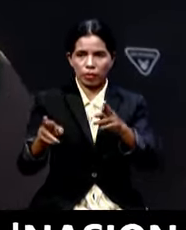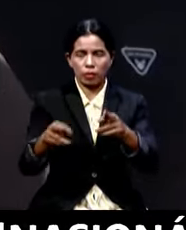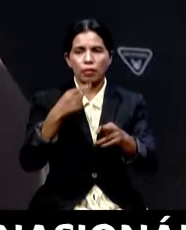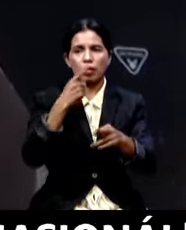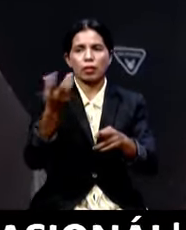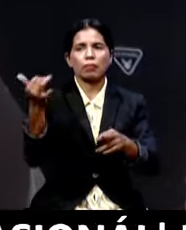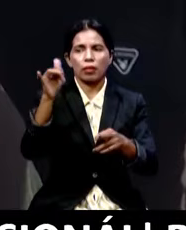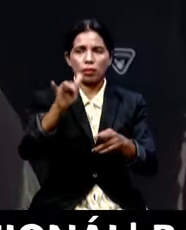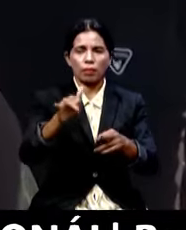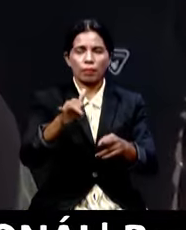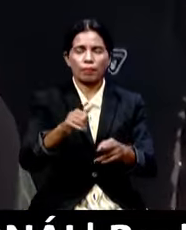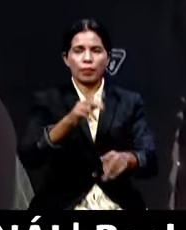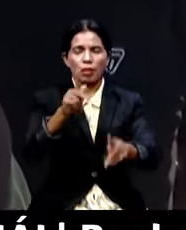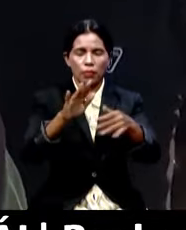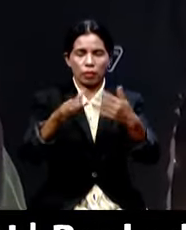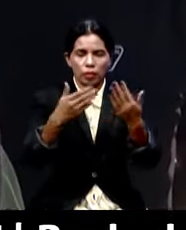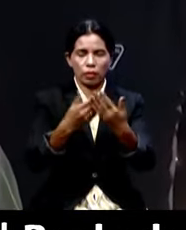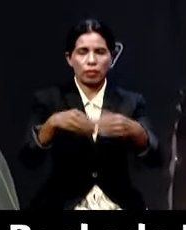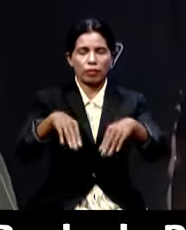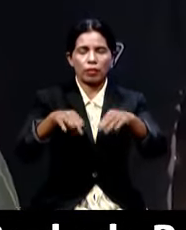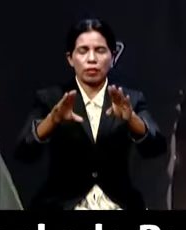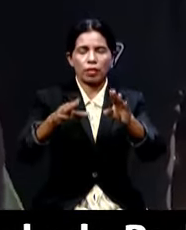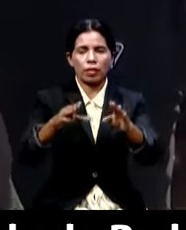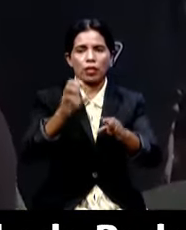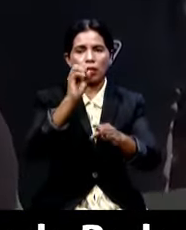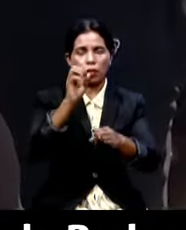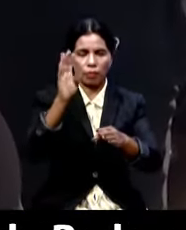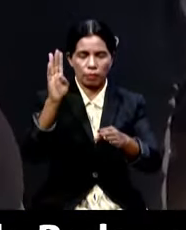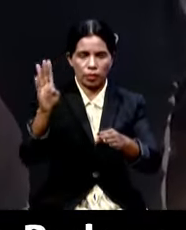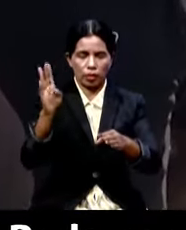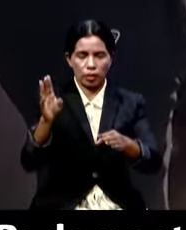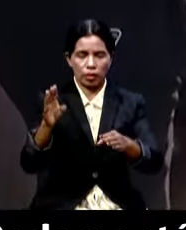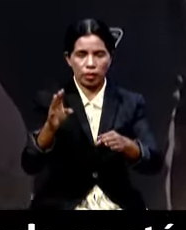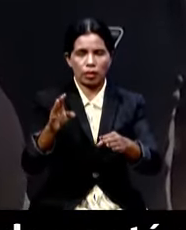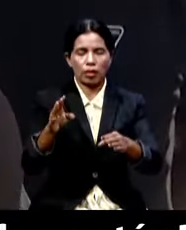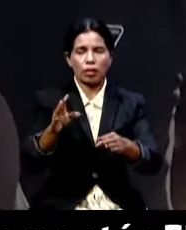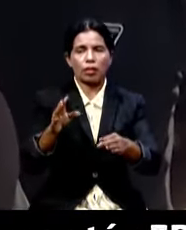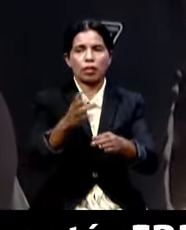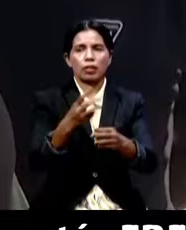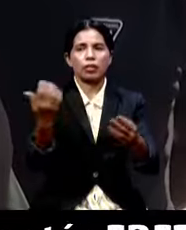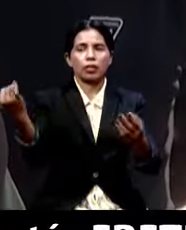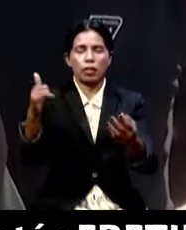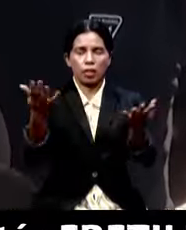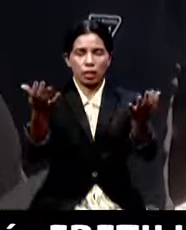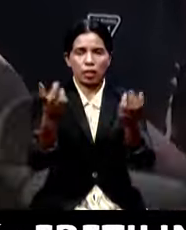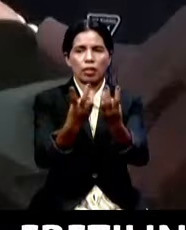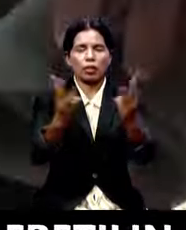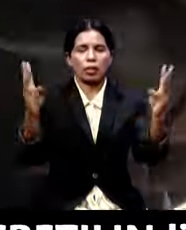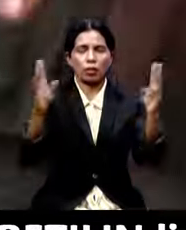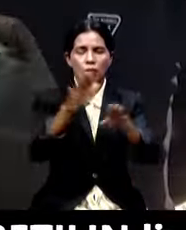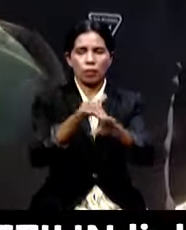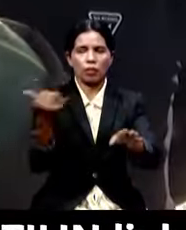basira komunidade benadore sira obe sira makihe inisitiva karak diding uja kalian perlu hira bulu